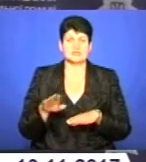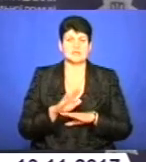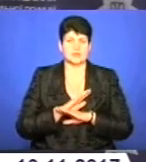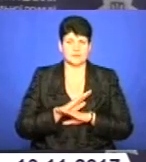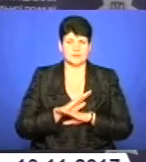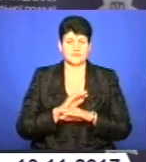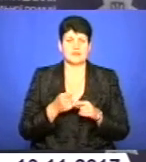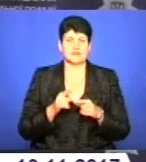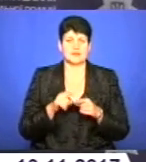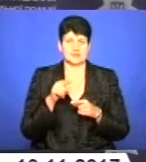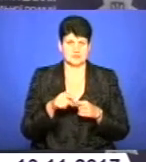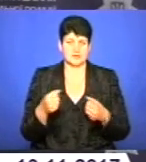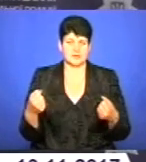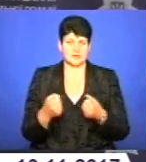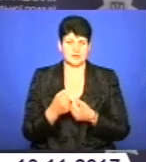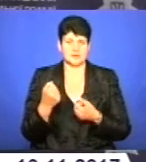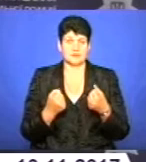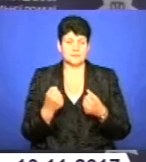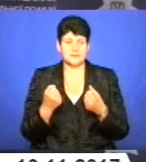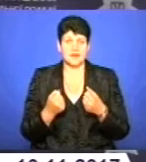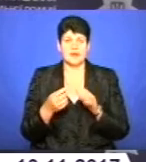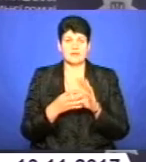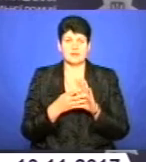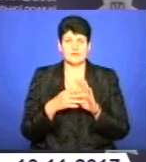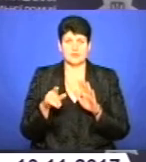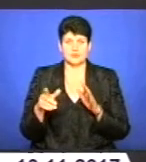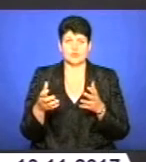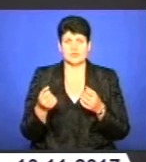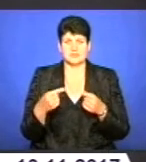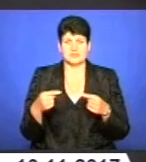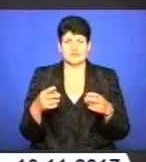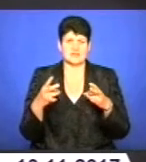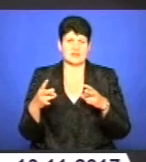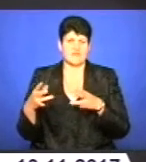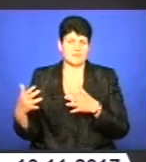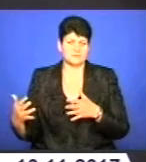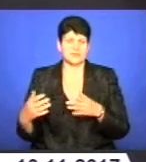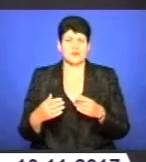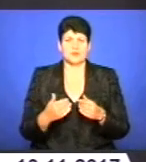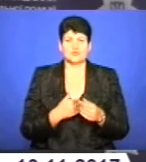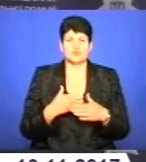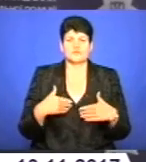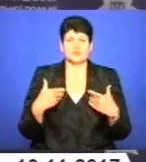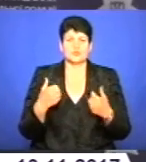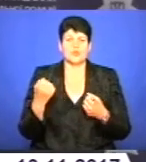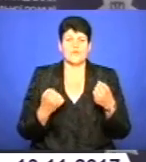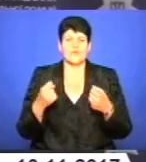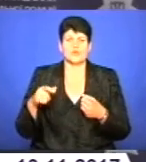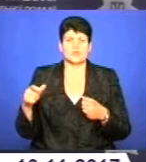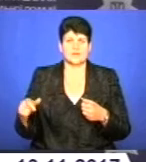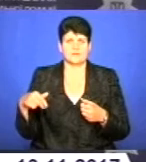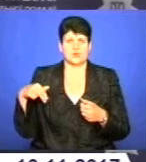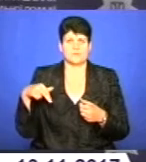цих дорожньо-транспортних пригодах і 9 людей отримали різного роду травми. Хочеться ще раз звернутися до водіїв, до